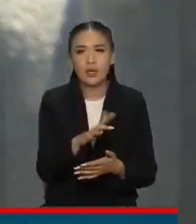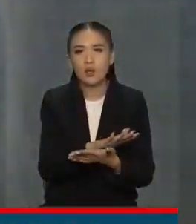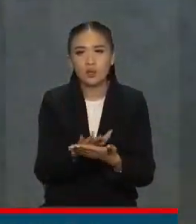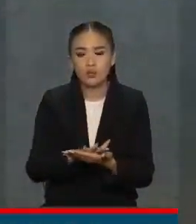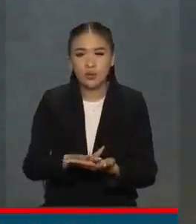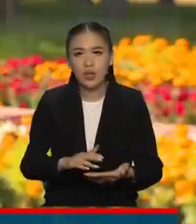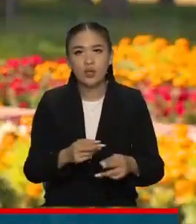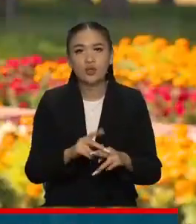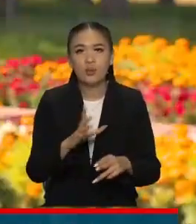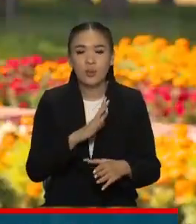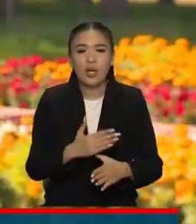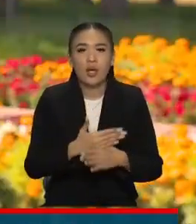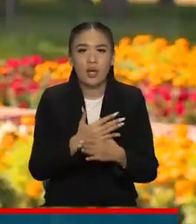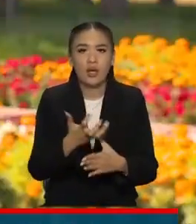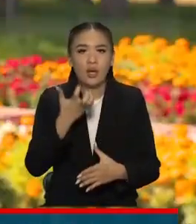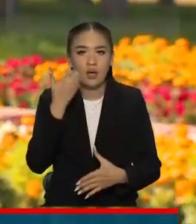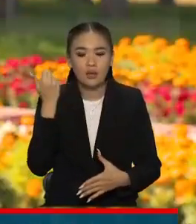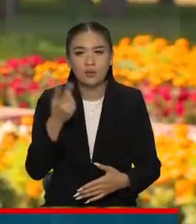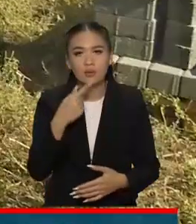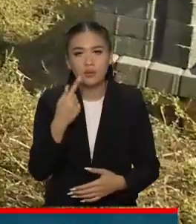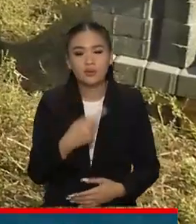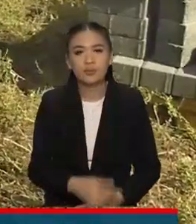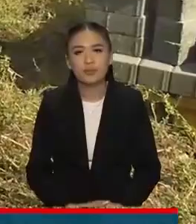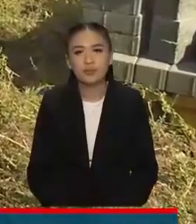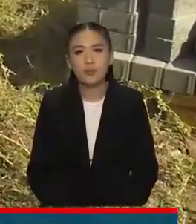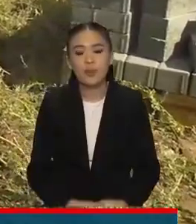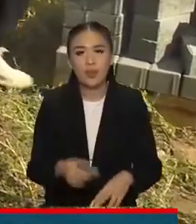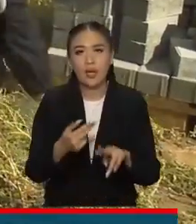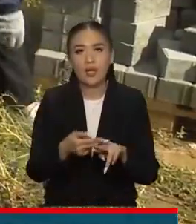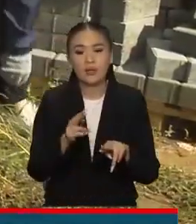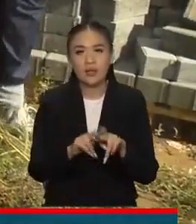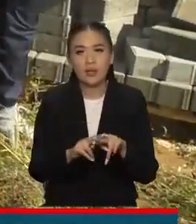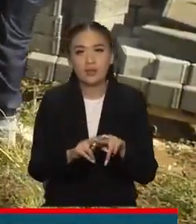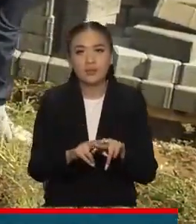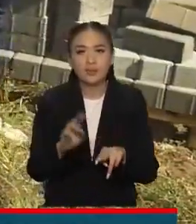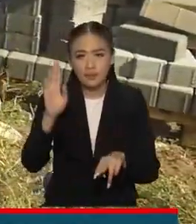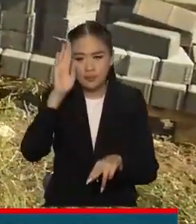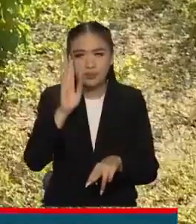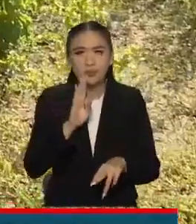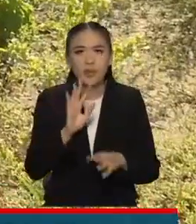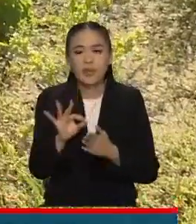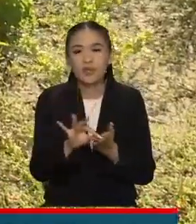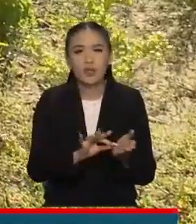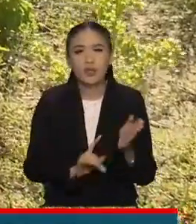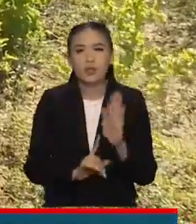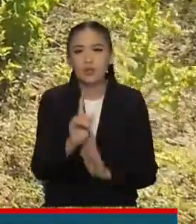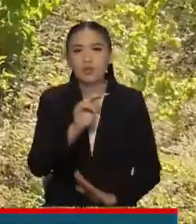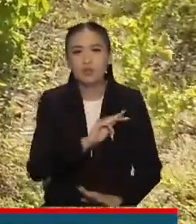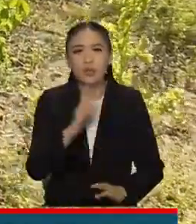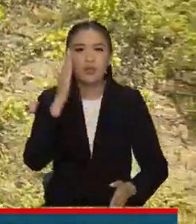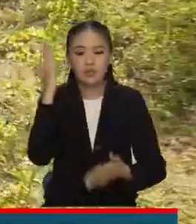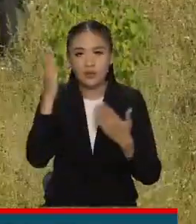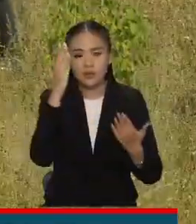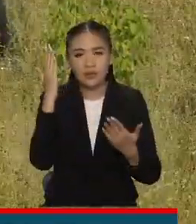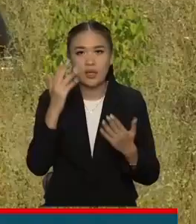үлкен кішкене болса үлкен септігін тигізеді деген ойдамыз. Тырма ұстап хабар қылыған қыз жігіттер бірден іске кірісті. Көңілді жүріп көп